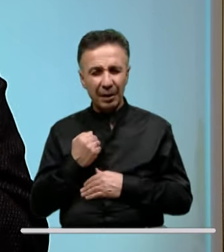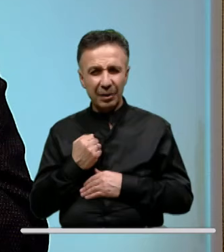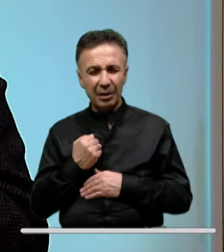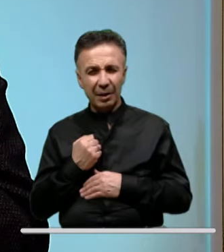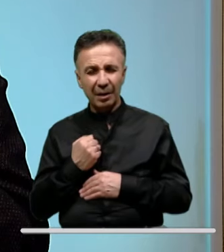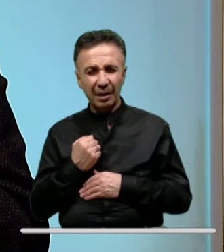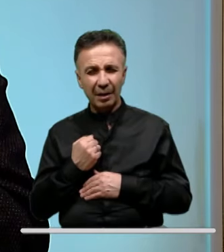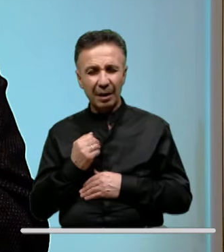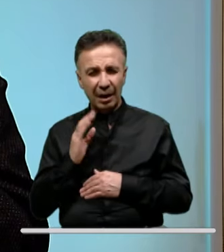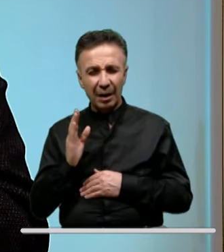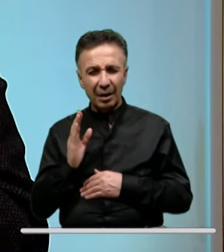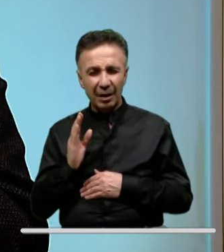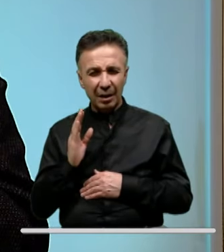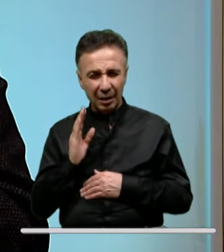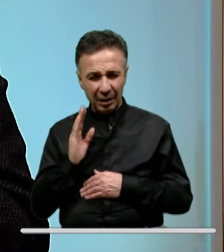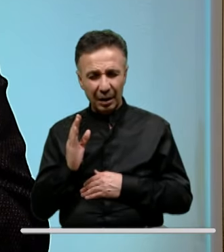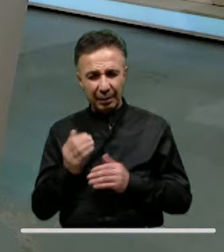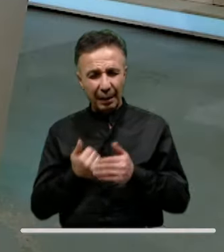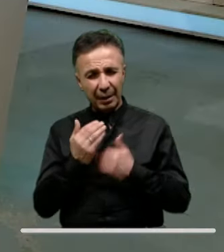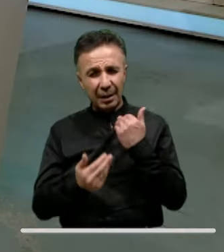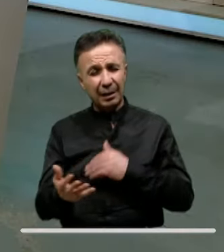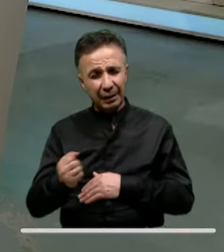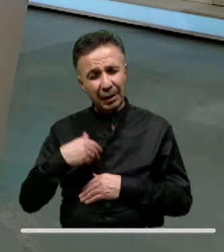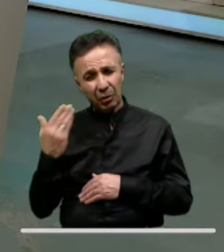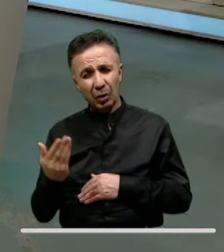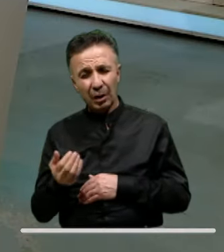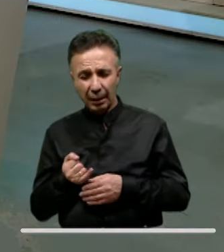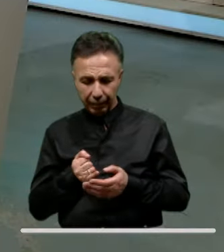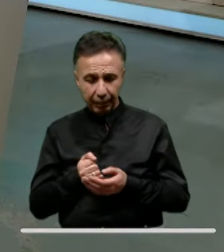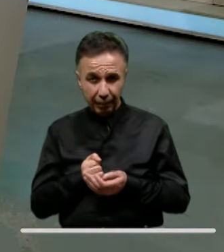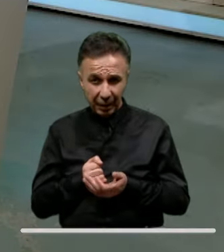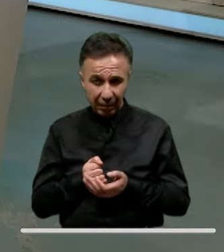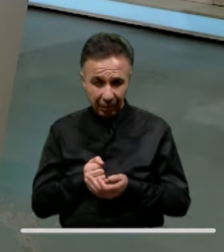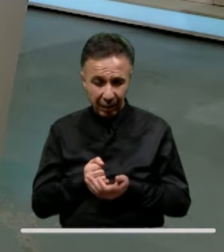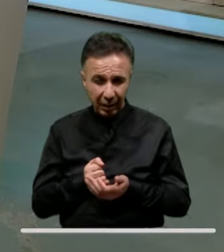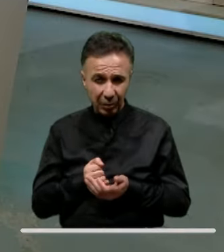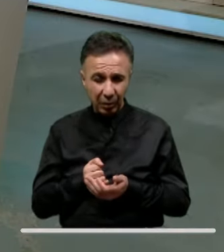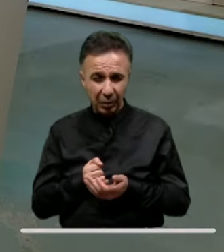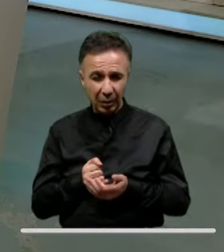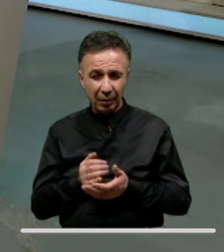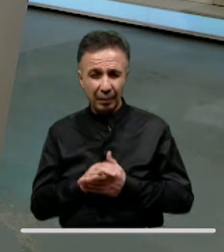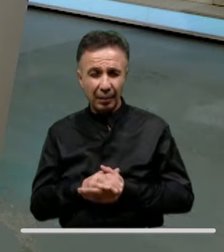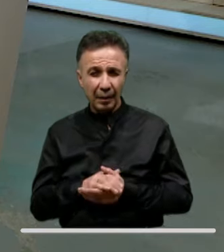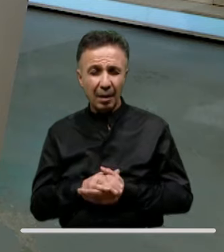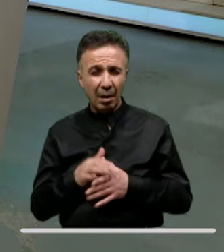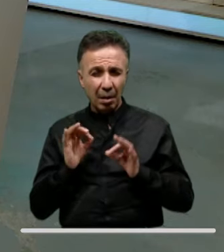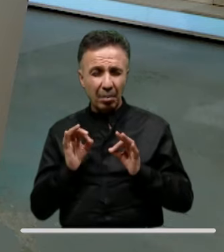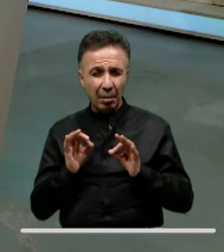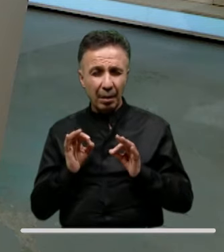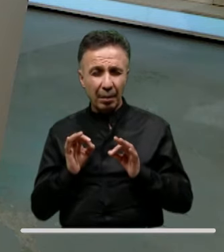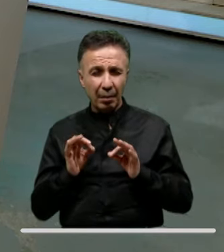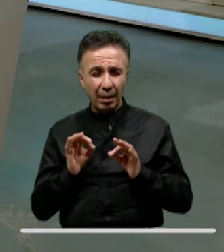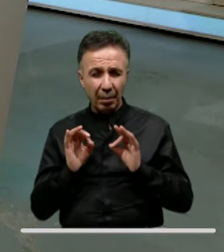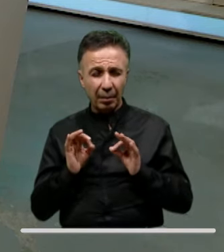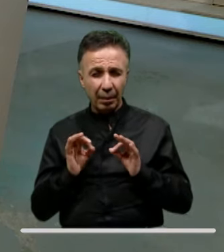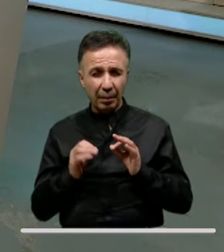sonra bir iki damla akıyor. İdrar kaçırıyor. Evet. Her zaman abdest almam